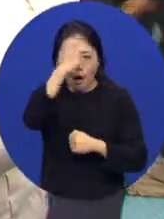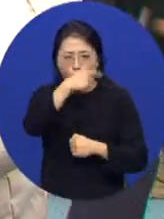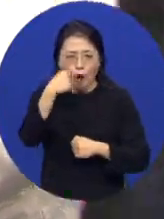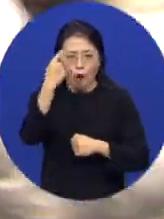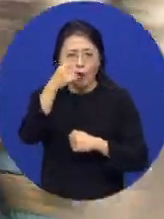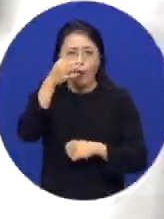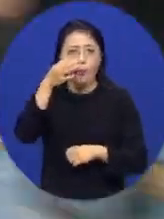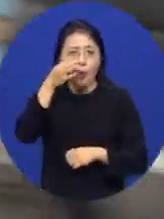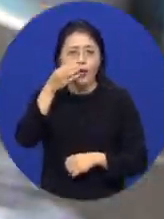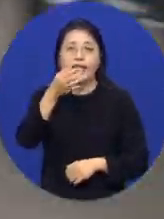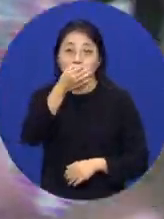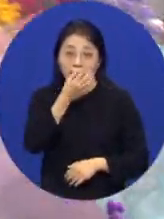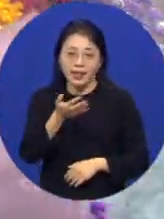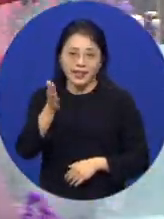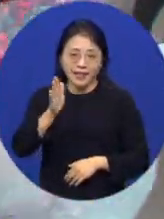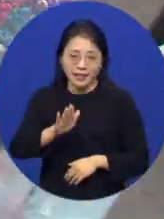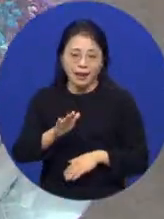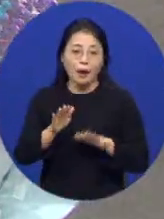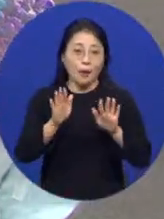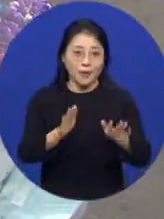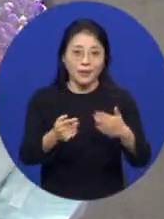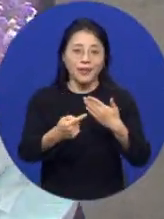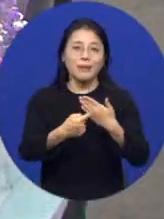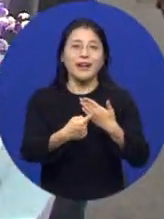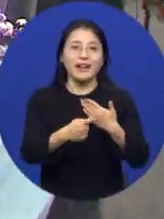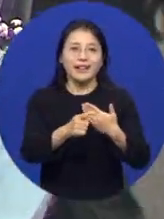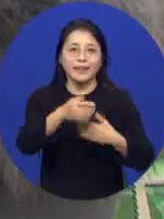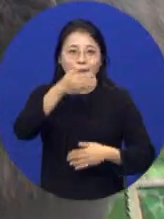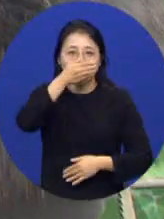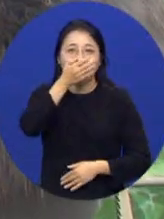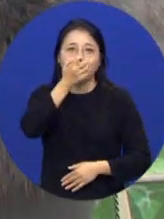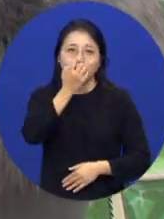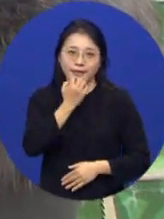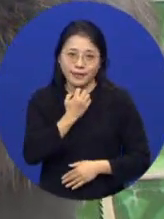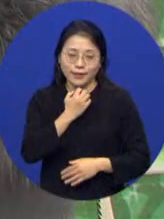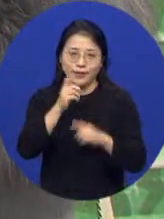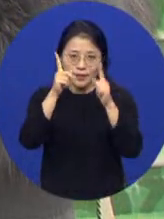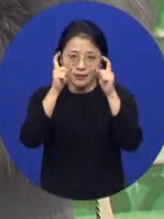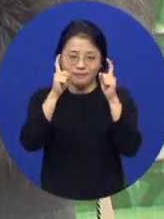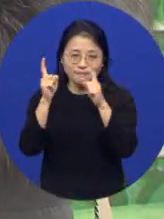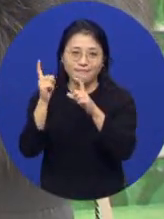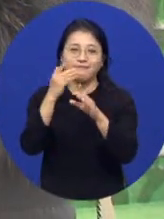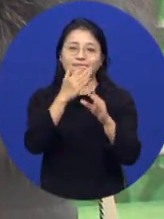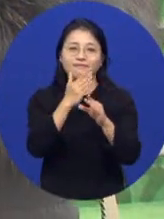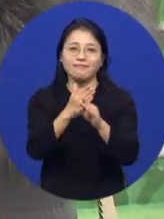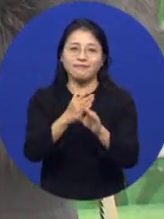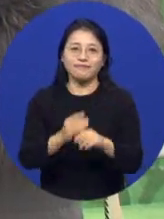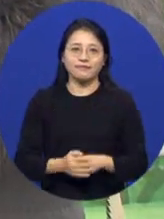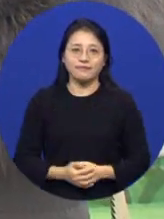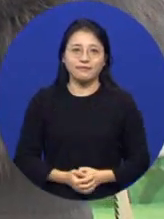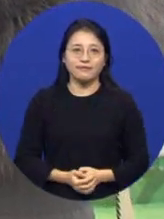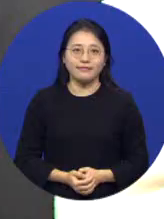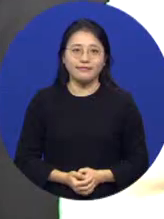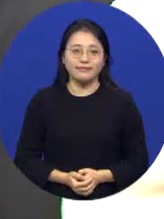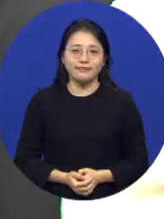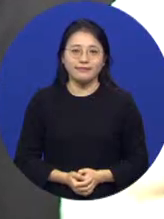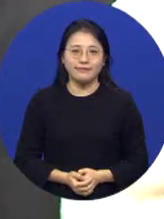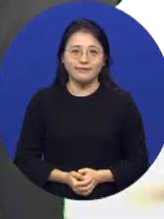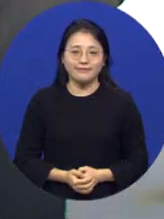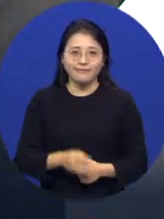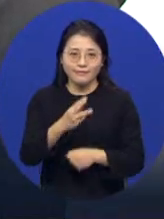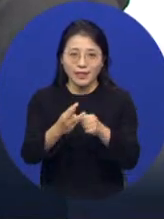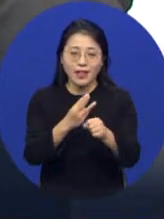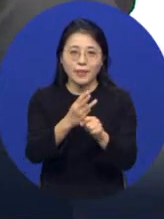얼굴. 오늘만큼은 야외에서 마스크를 벗고 함께 사진을 찍으며 카메라에 추억을 담습니다.